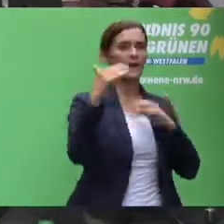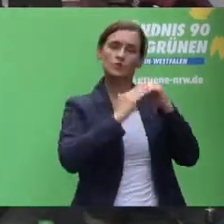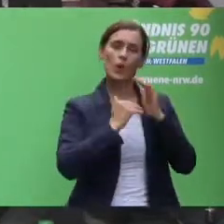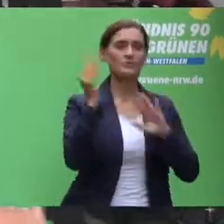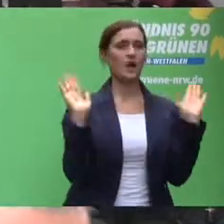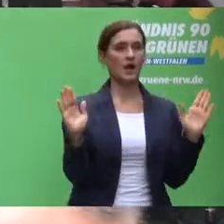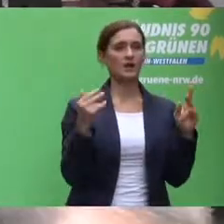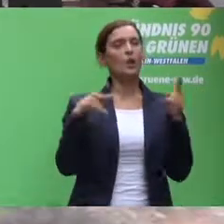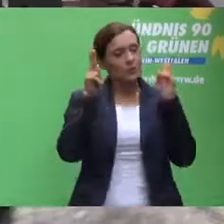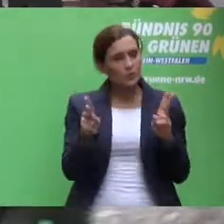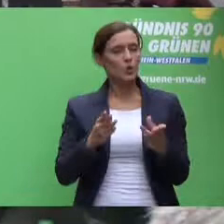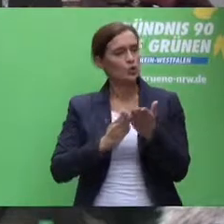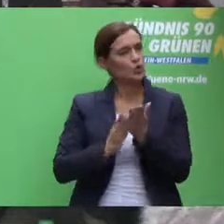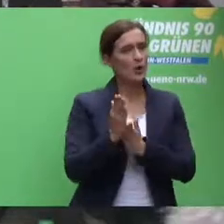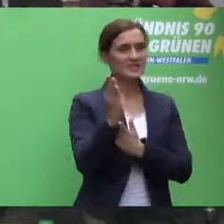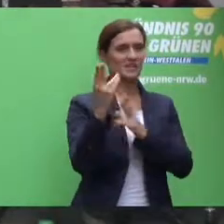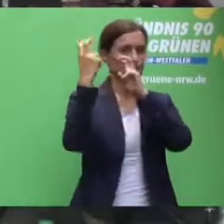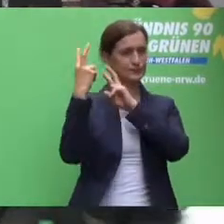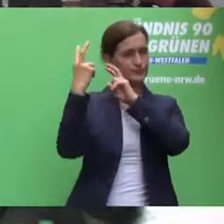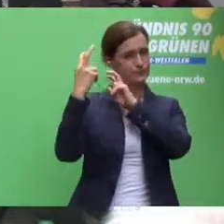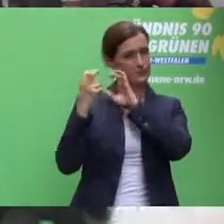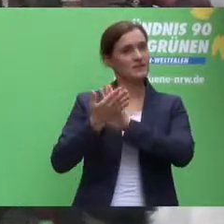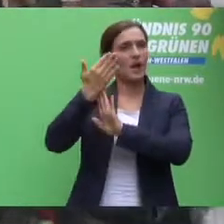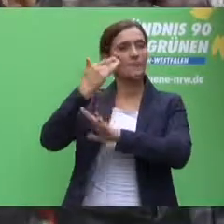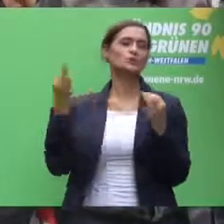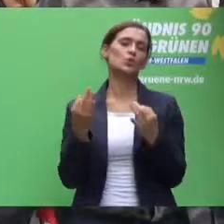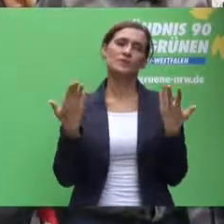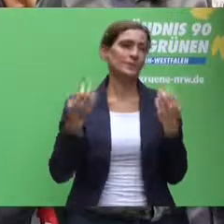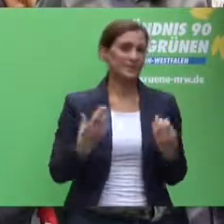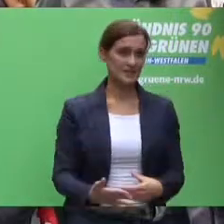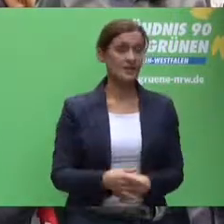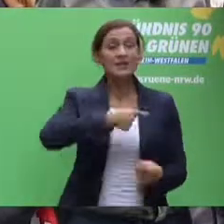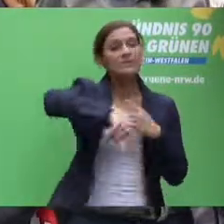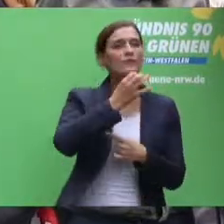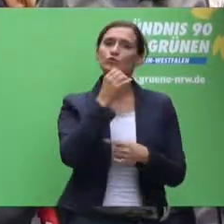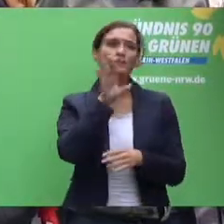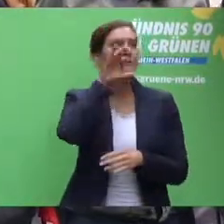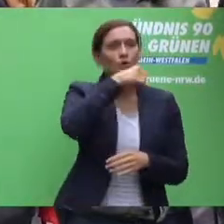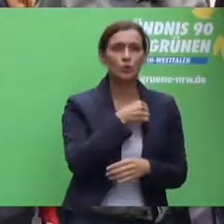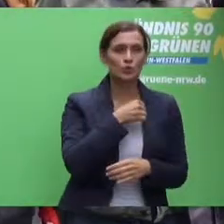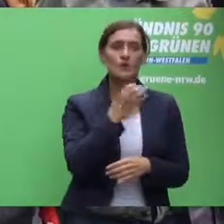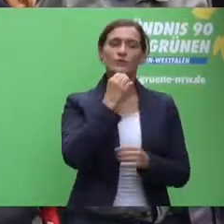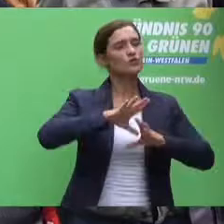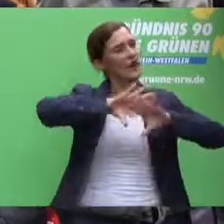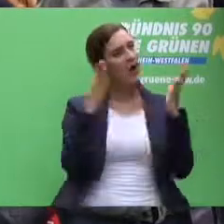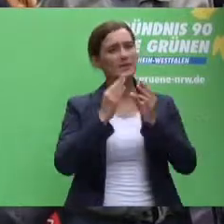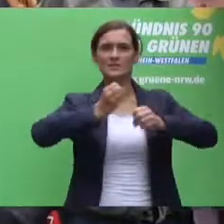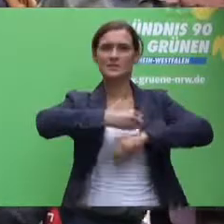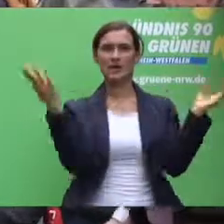rücksichtslos und konsequent. Wir haben hier nicht nur nichts zu vertuschen, wir wollen das alles aufdecken.